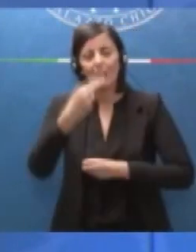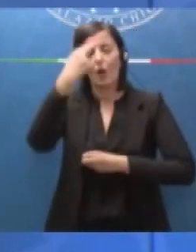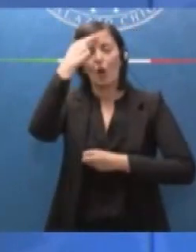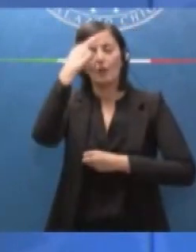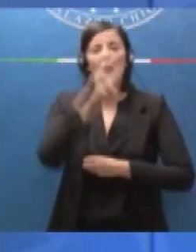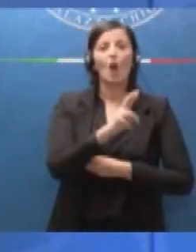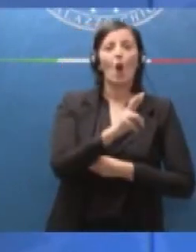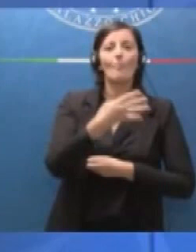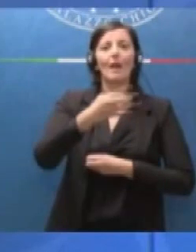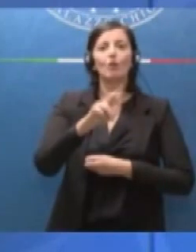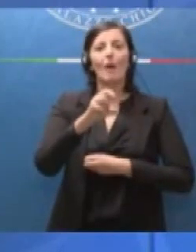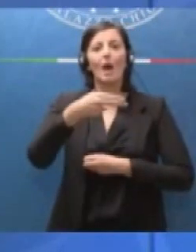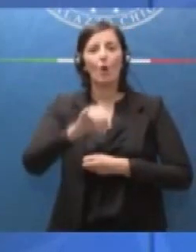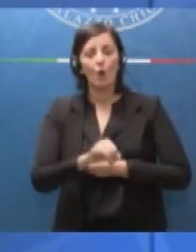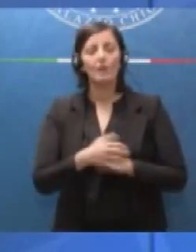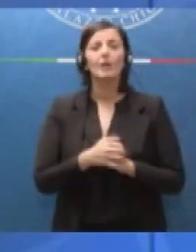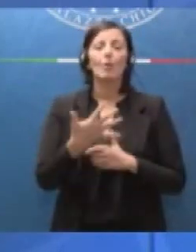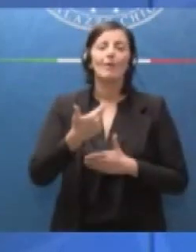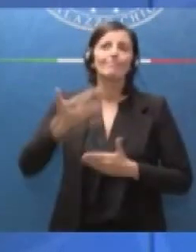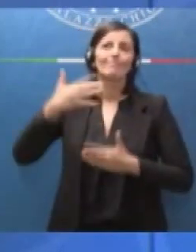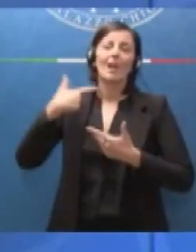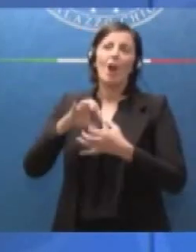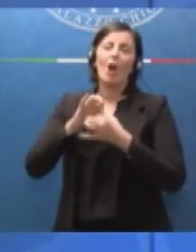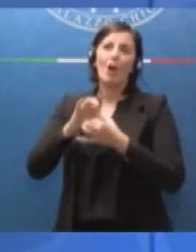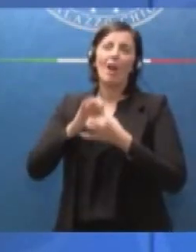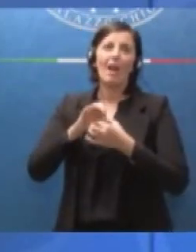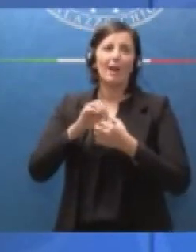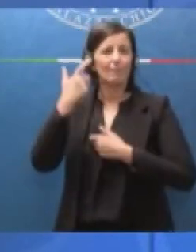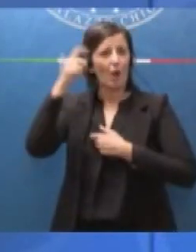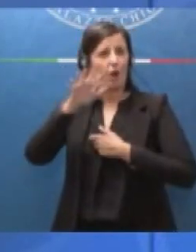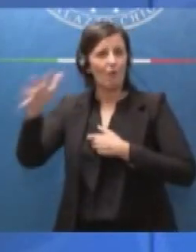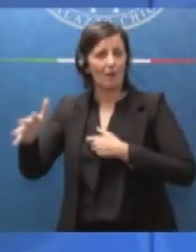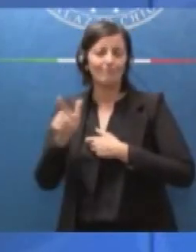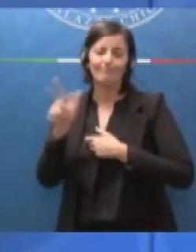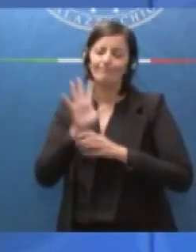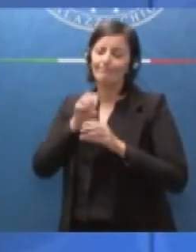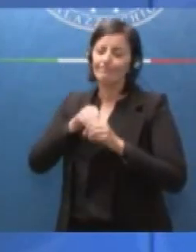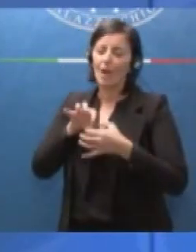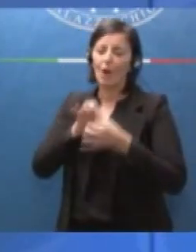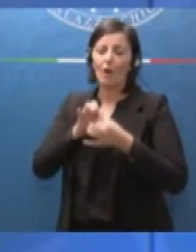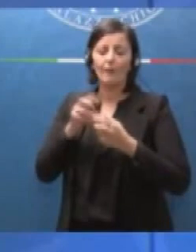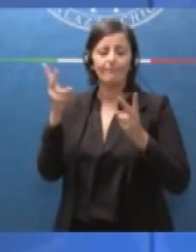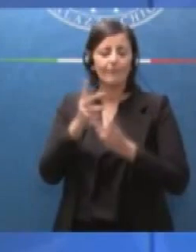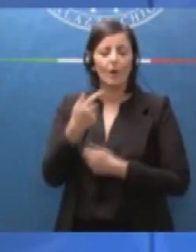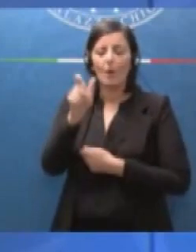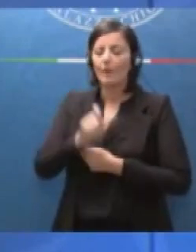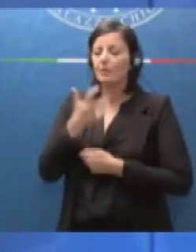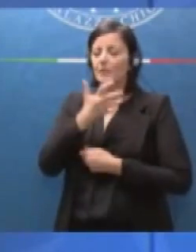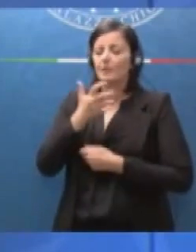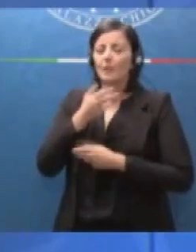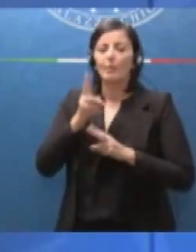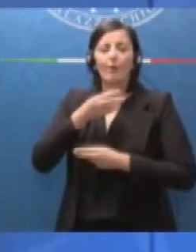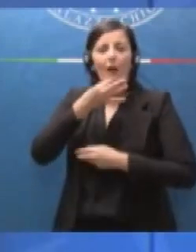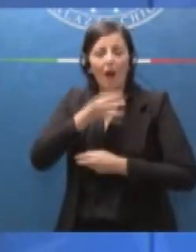Roberto Maroni, con il quale io sono stata collega in un altro governo, l'ho considerato una delle persone più capaci che io